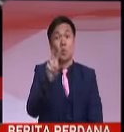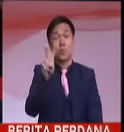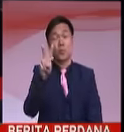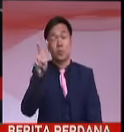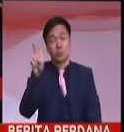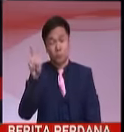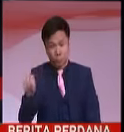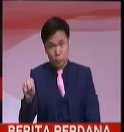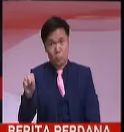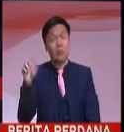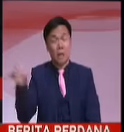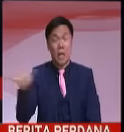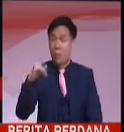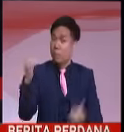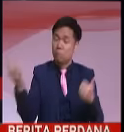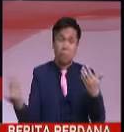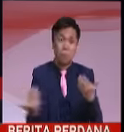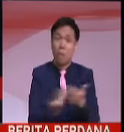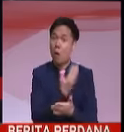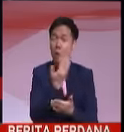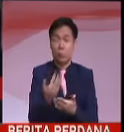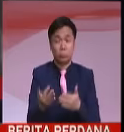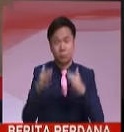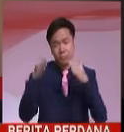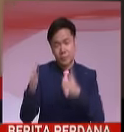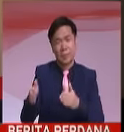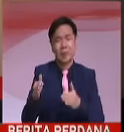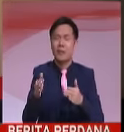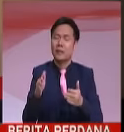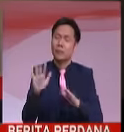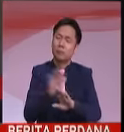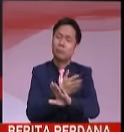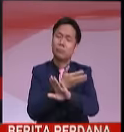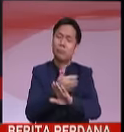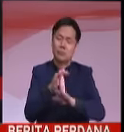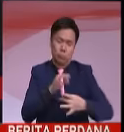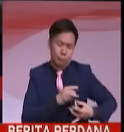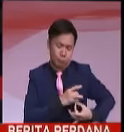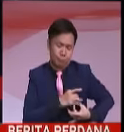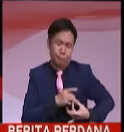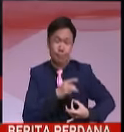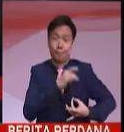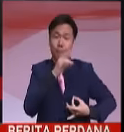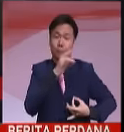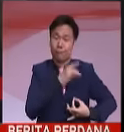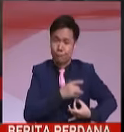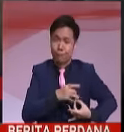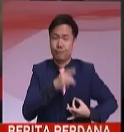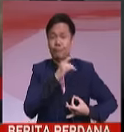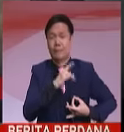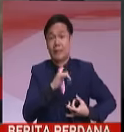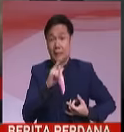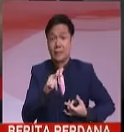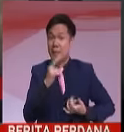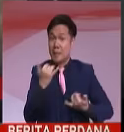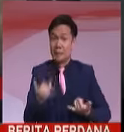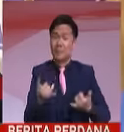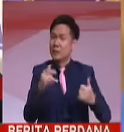baharu yang memfokuskan kepada lagu-lagu ke instan berpakaian satu John rehat